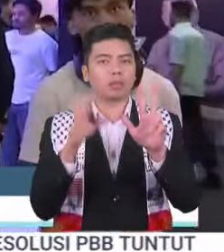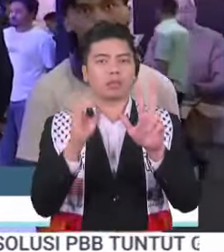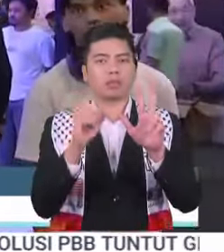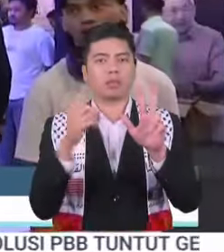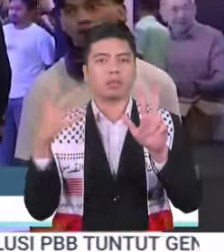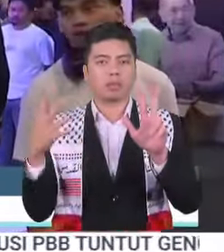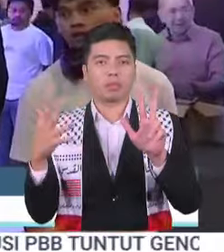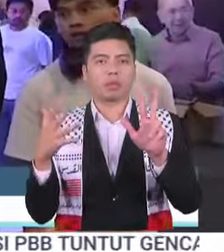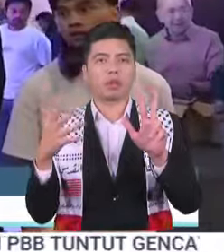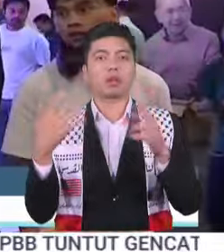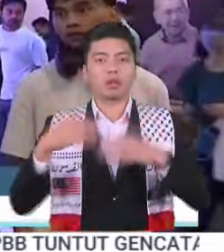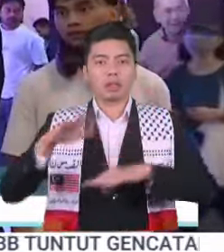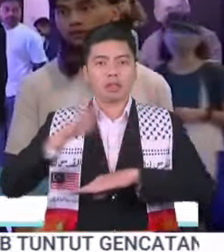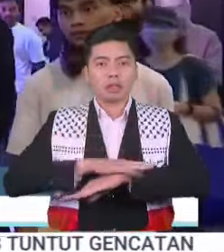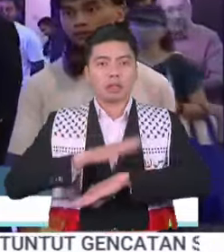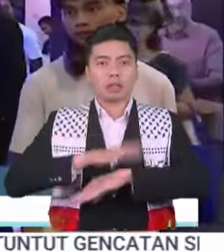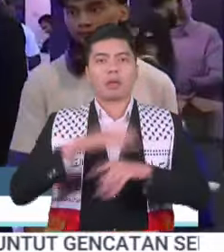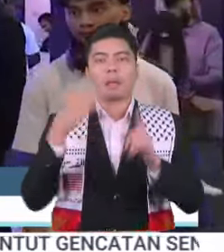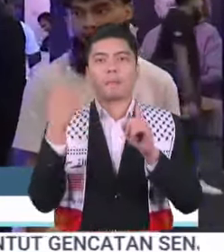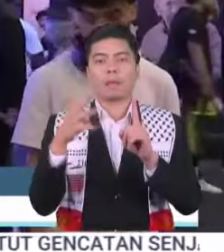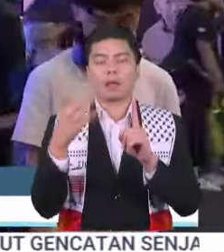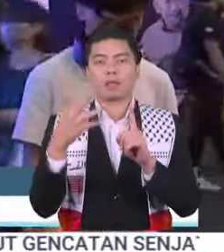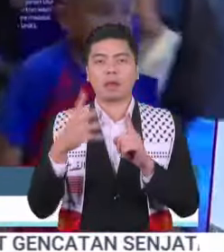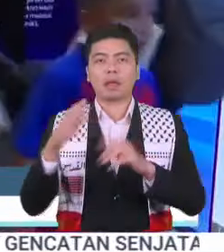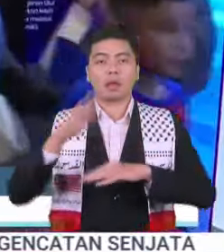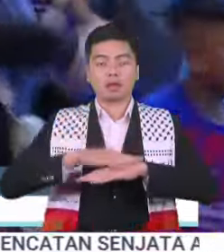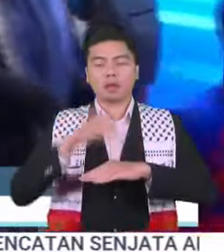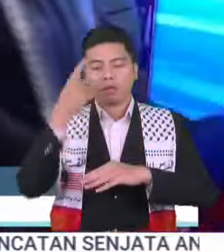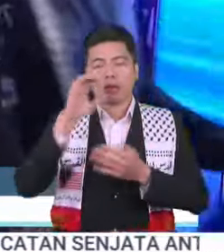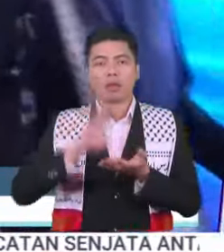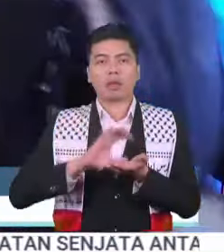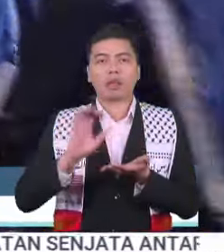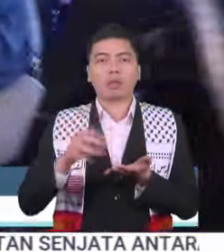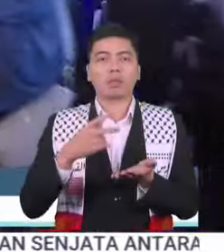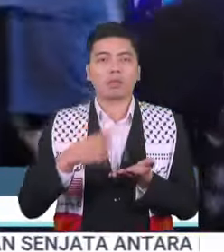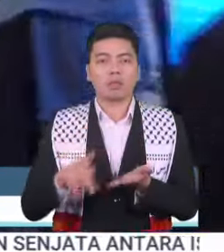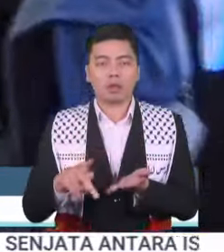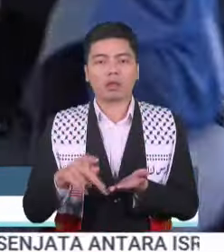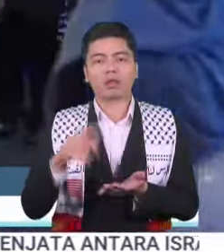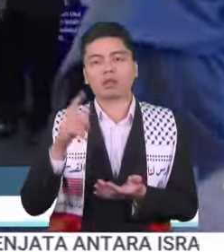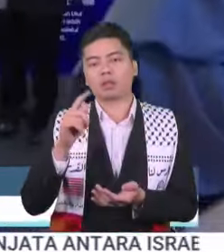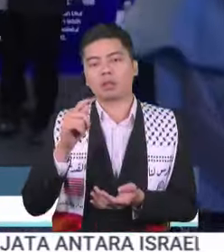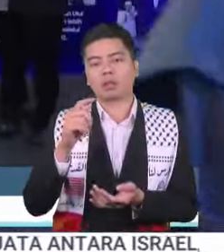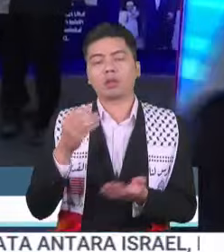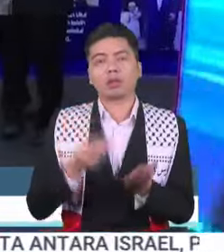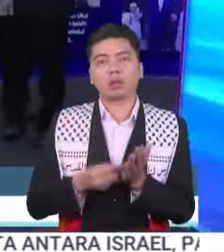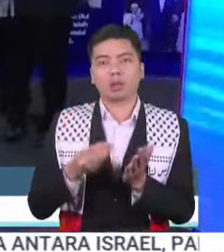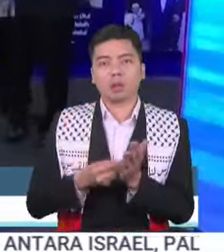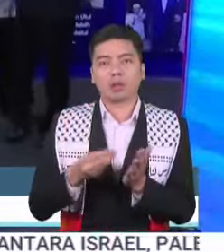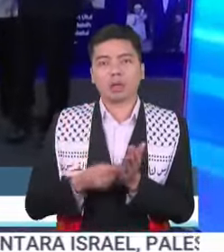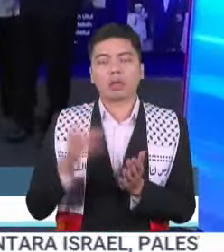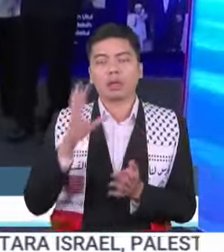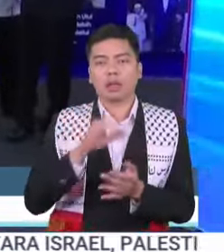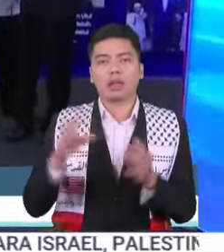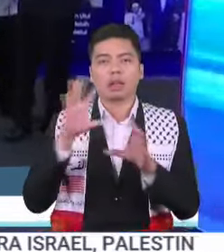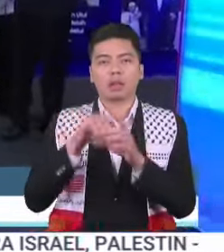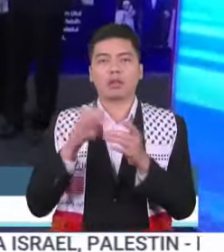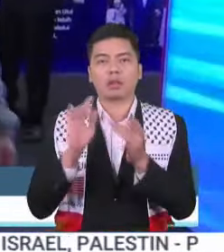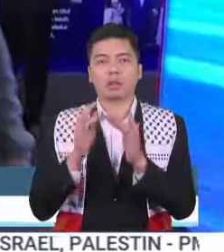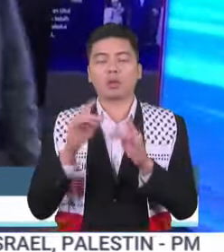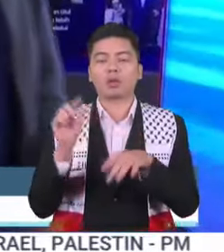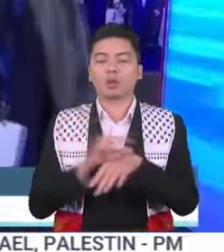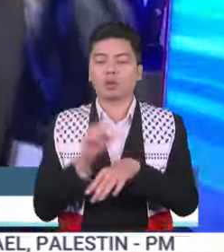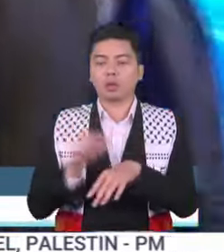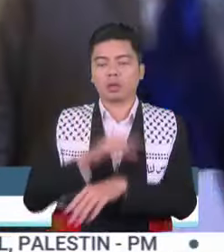PJRM menyediakan 14 kaunter bayaran saman secara tunai selain memberi pilihan kepada pengunjung untuk membayar saman secara dalam talian